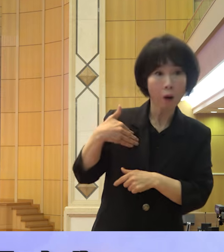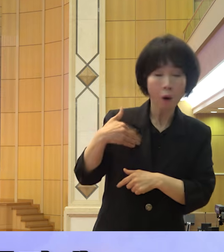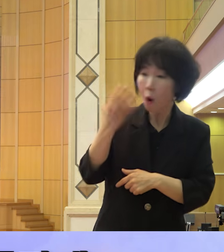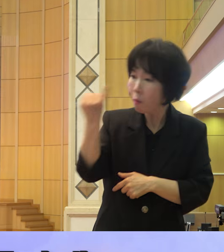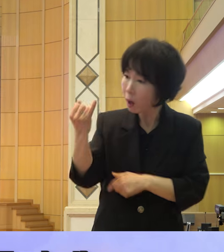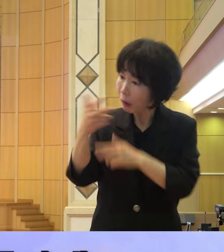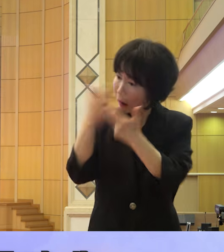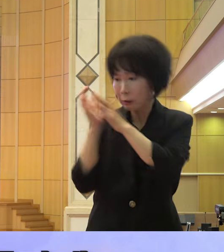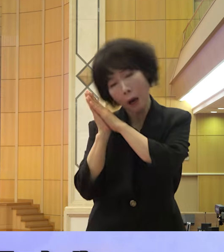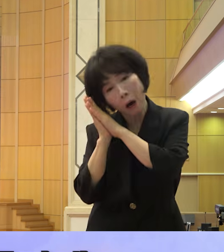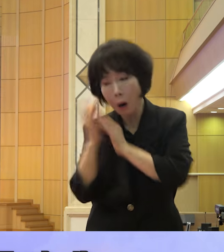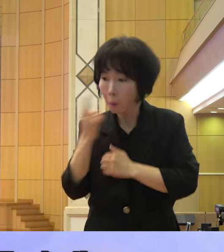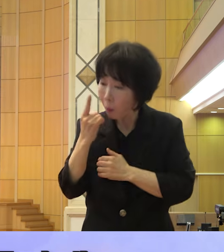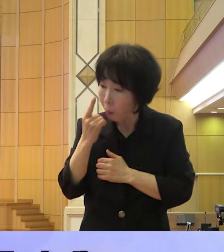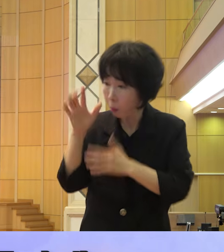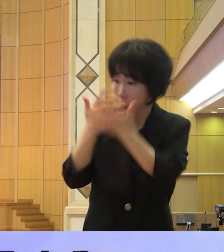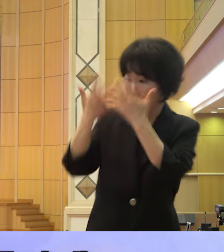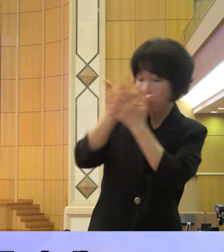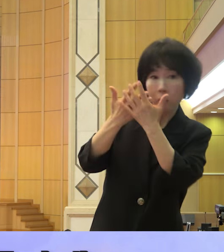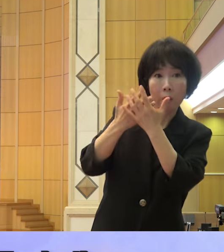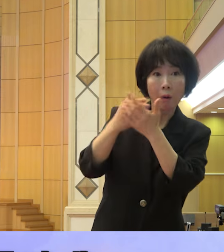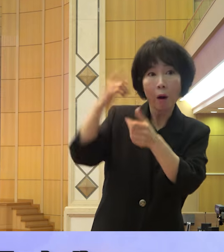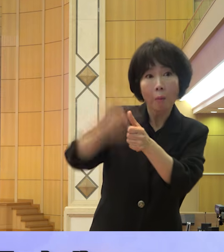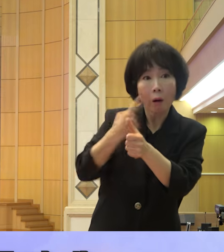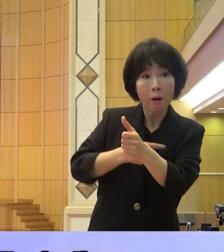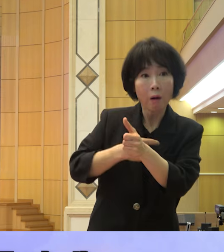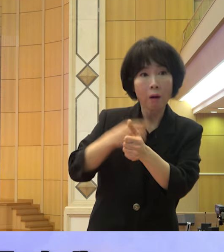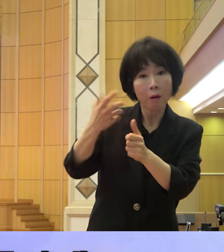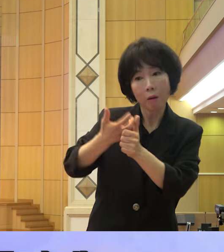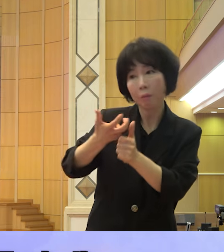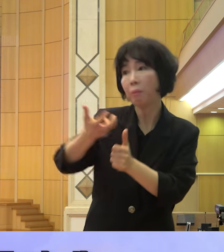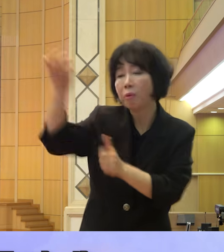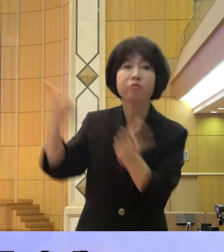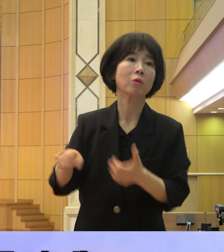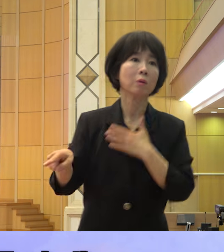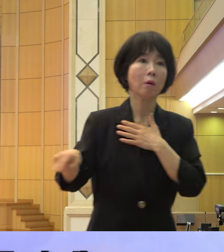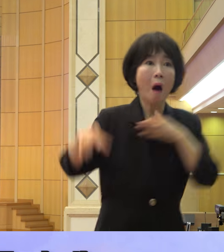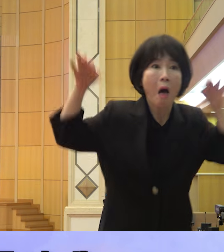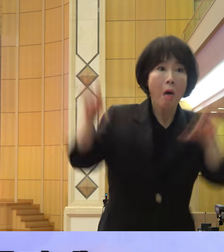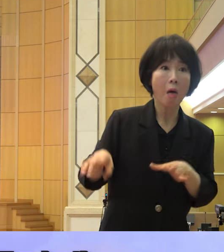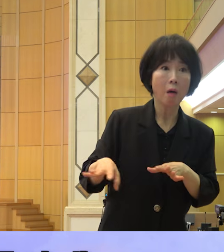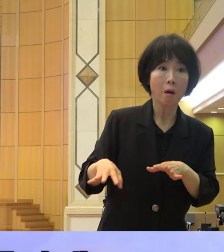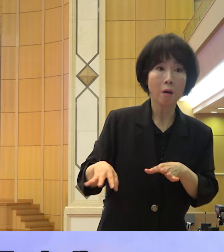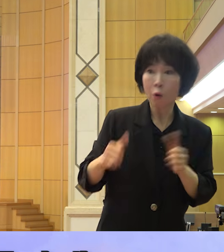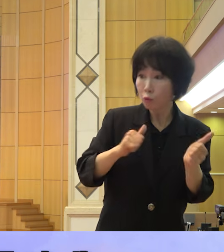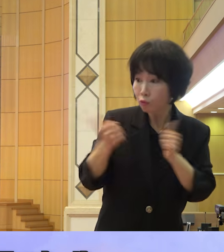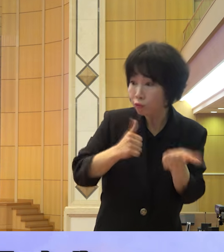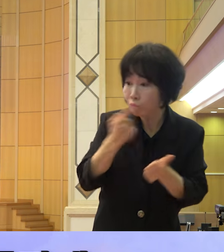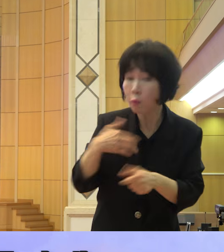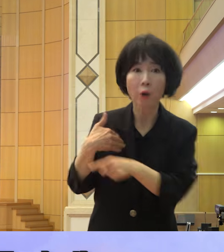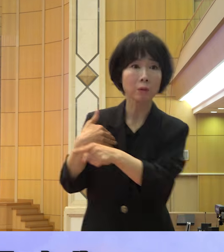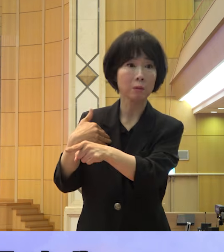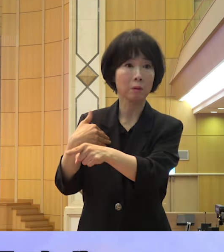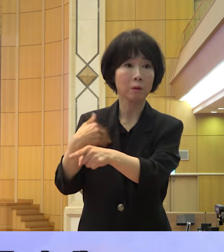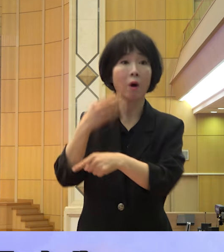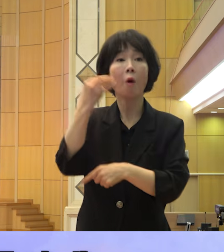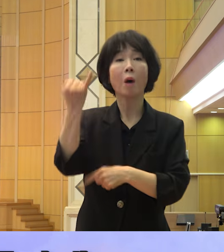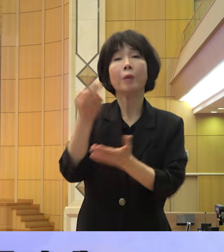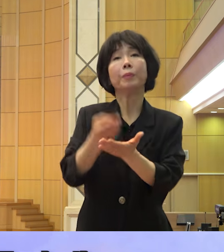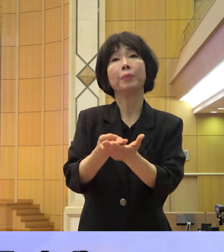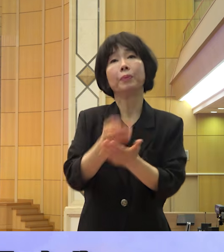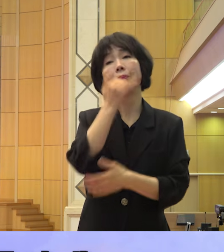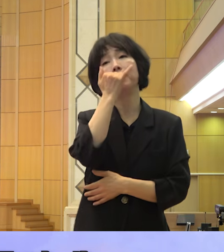자는 건지 죽는 건지도 모를 정도로 우리 어머니가 방금 숨이 끊어지셨는데도